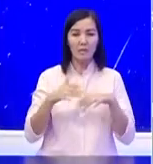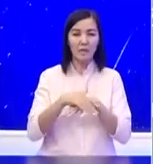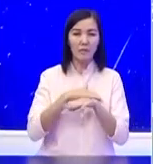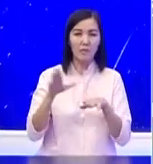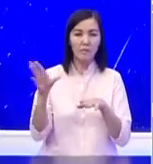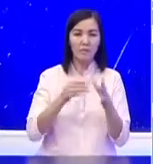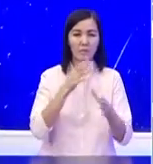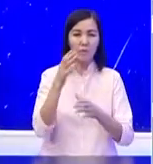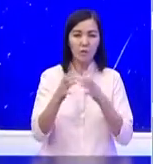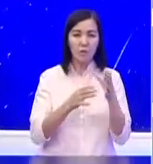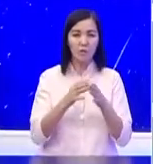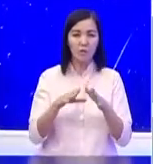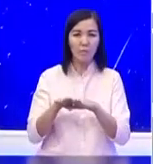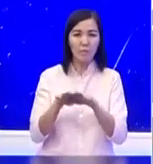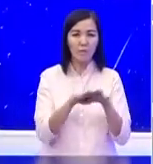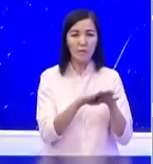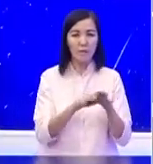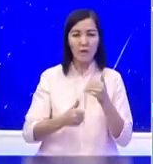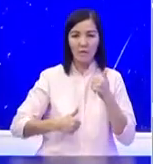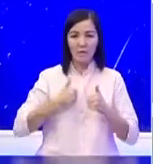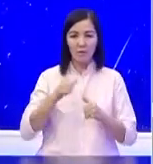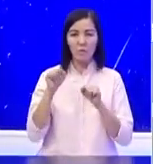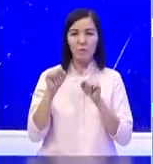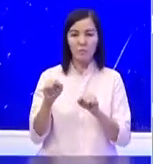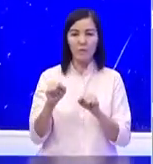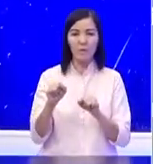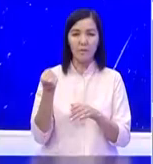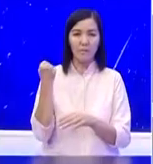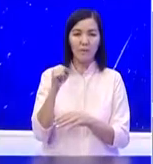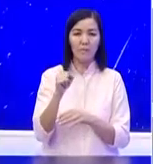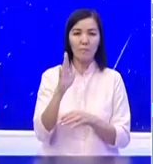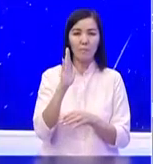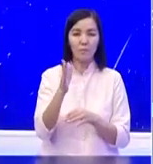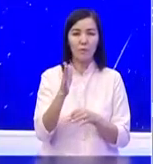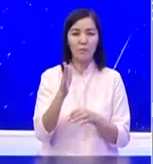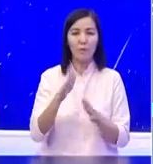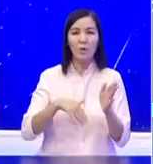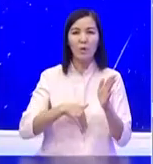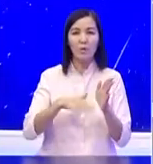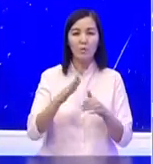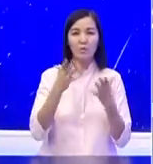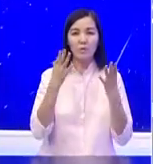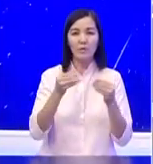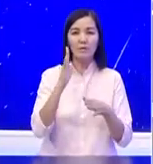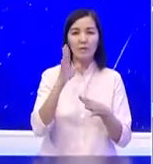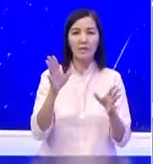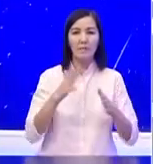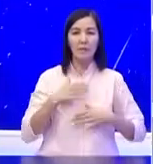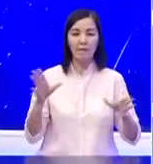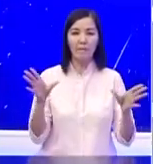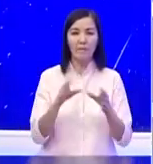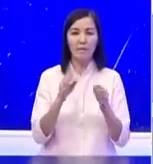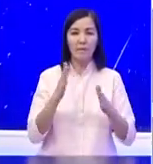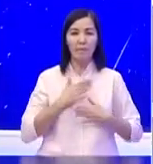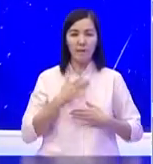всем международным сообществом достойно преодолеет выпавшие трудности. Мы снова выйдем победителями. Лучшие дни страны впереди. Мы вместе. Мы